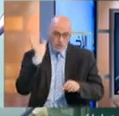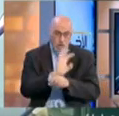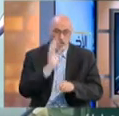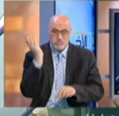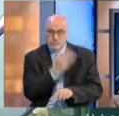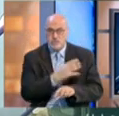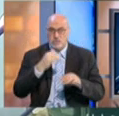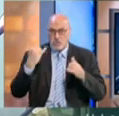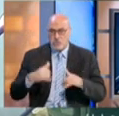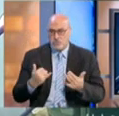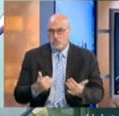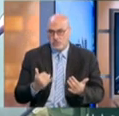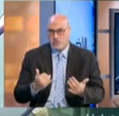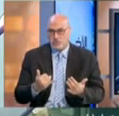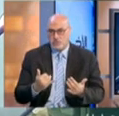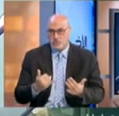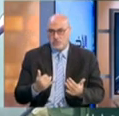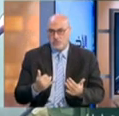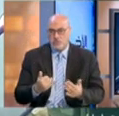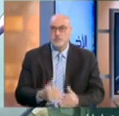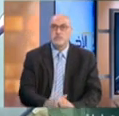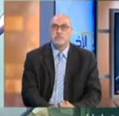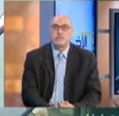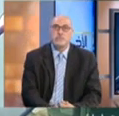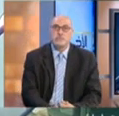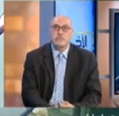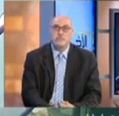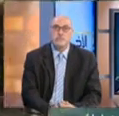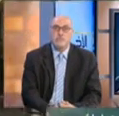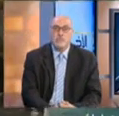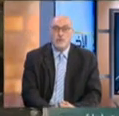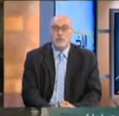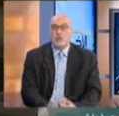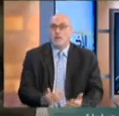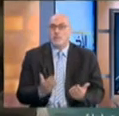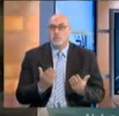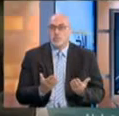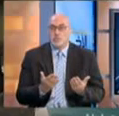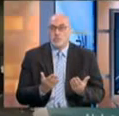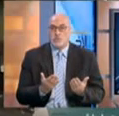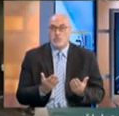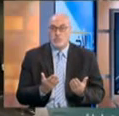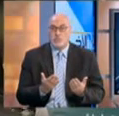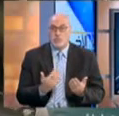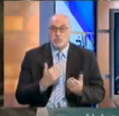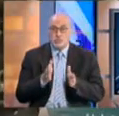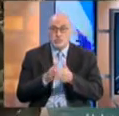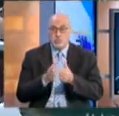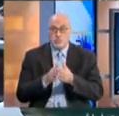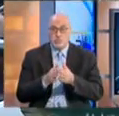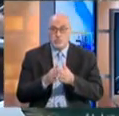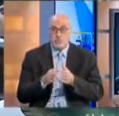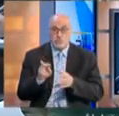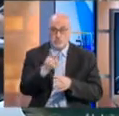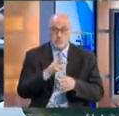إلى ماريبهم الخبيثة، وهو الأمر الذي يجب أن يعيه